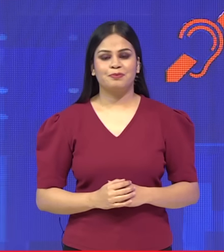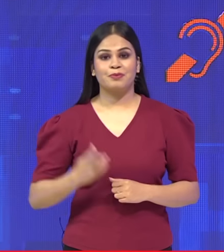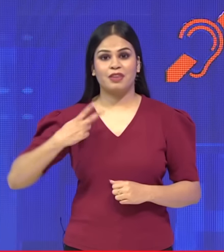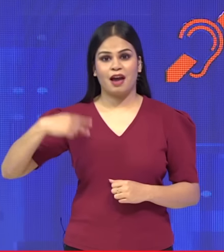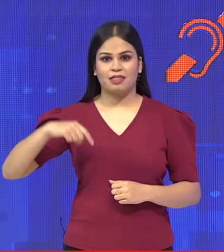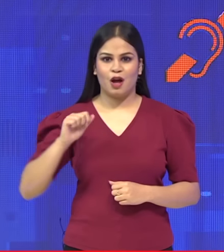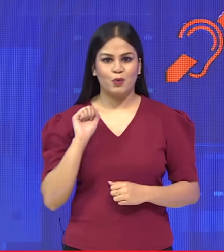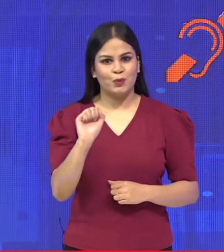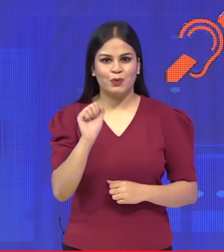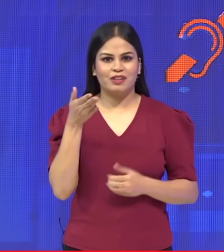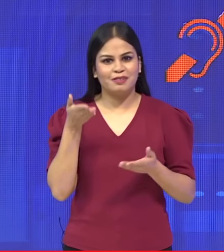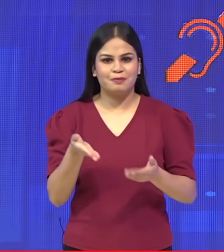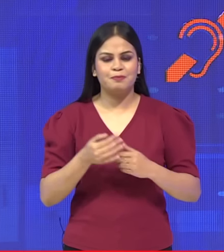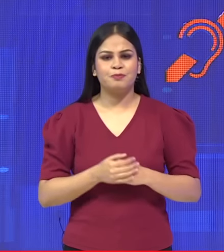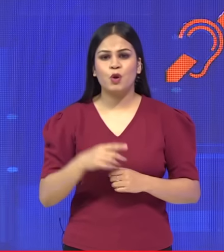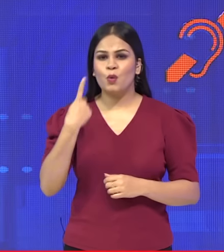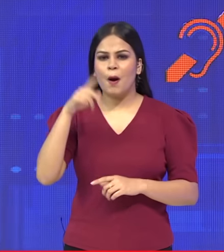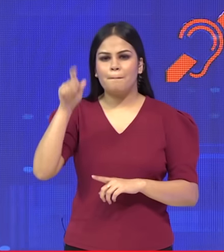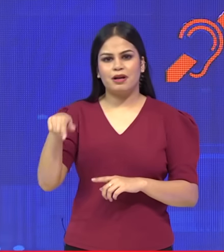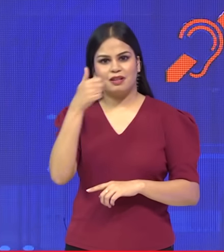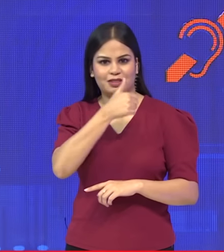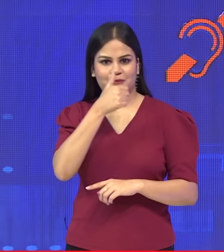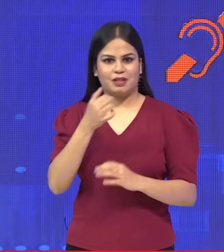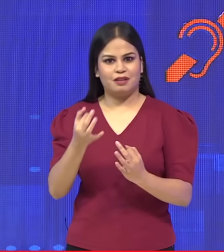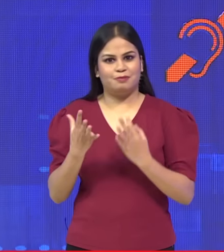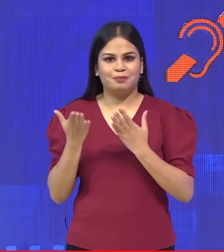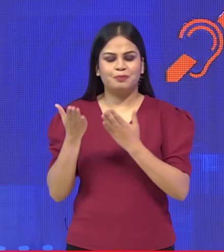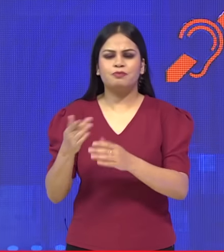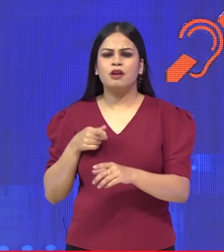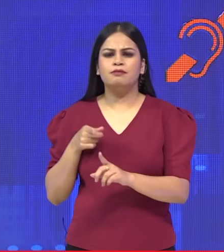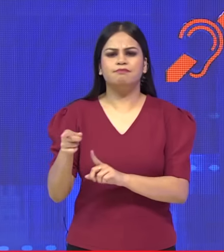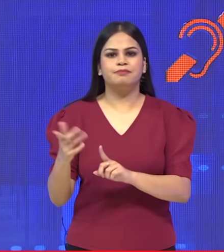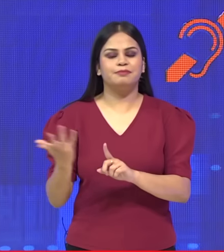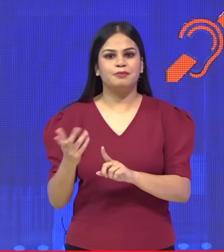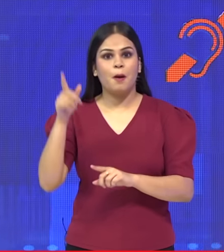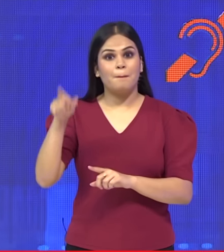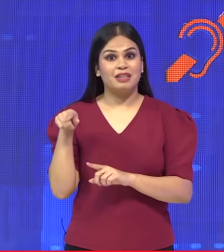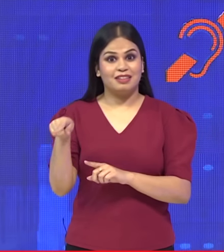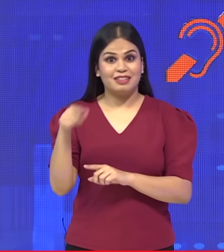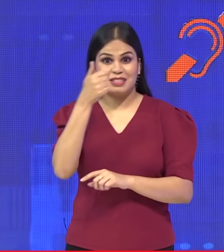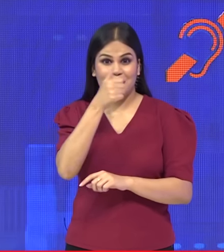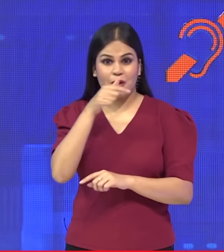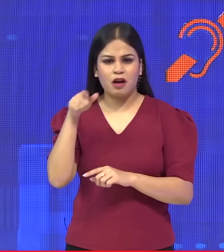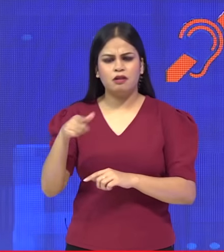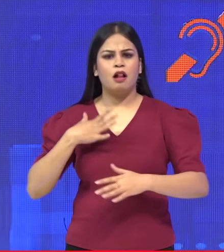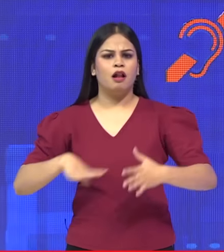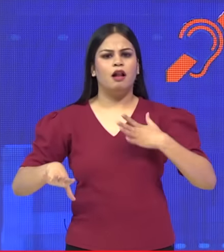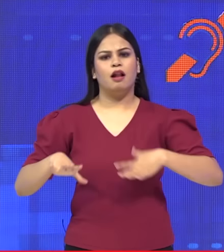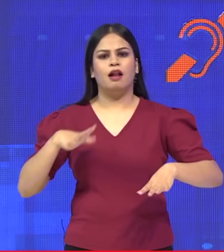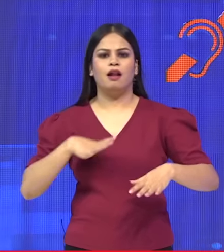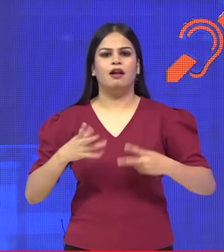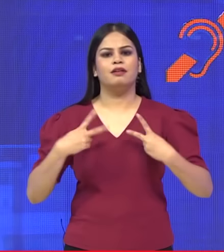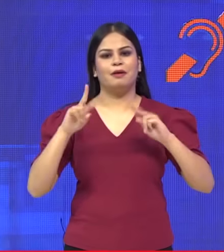आपकी अदालत में सुपरस्टार सलमान खान पर इल्जाम है की ये लापरवाही करते